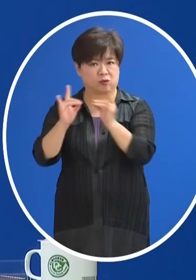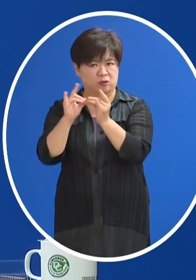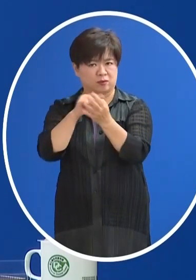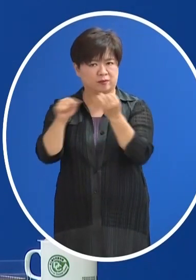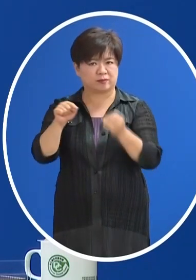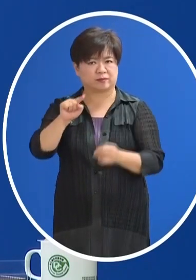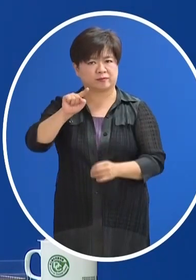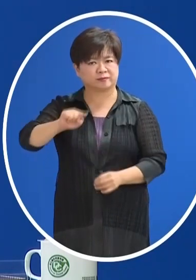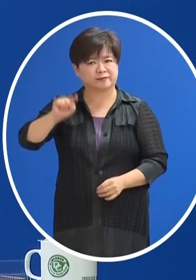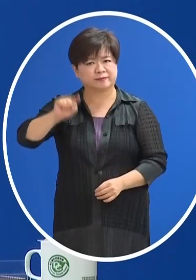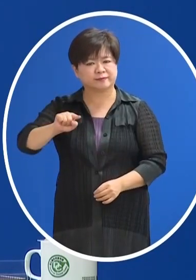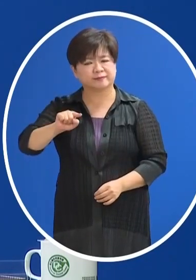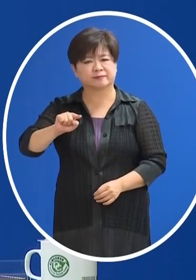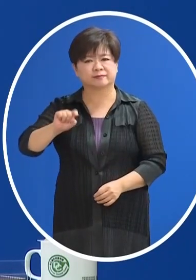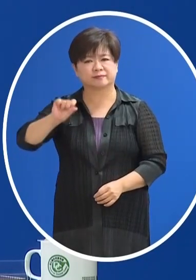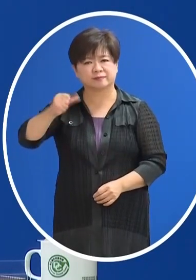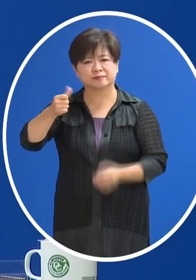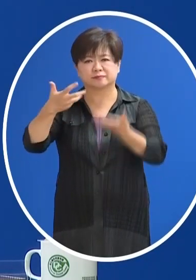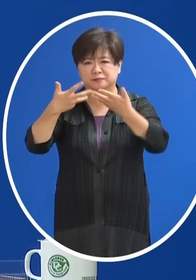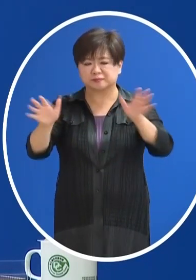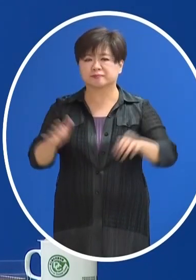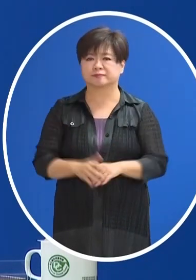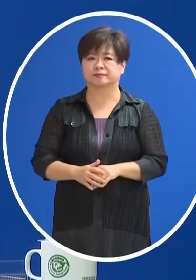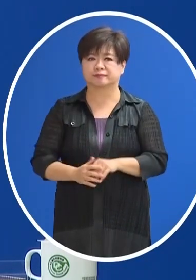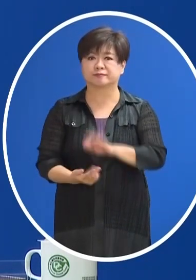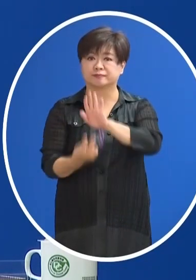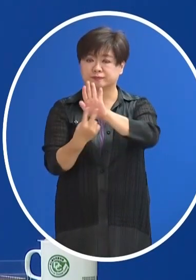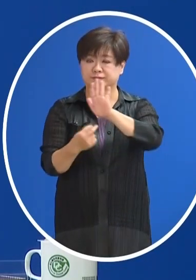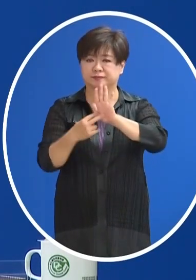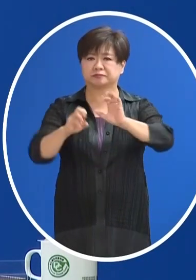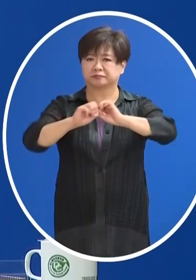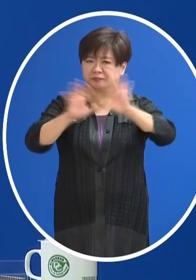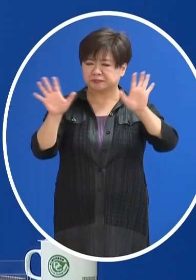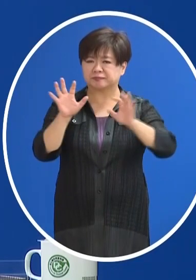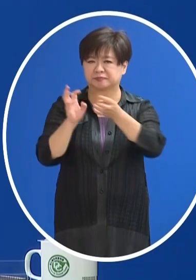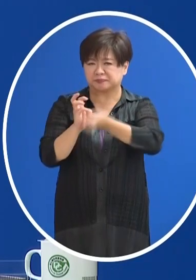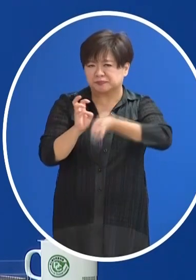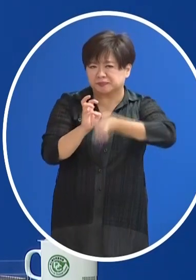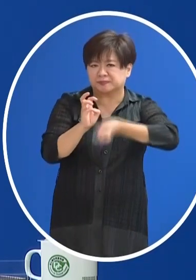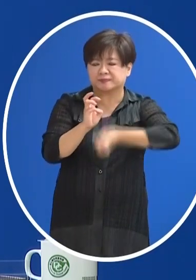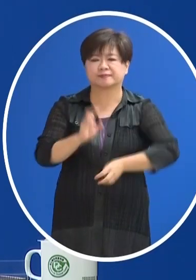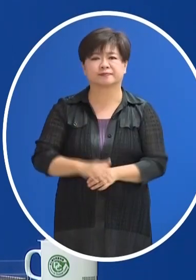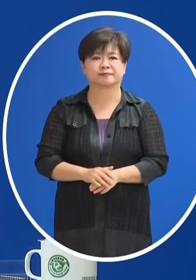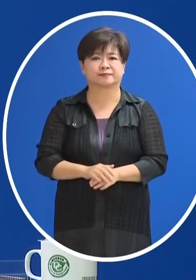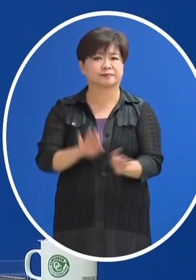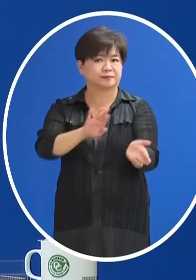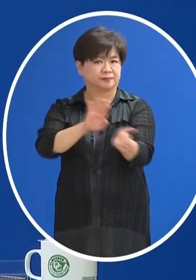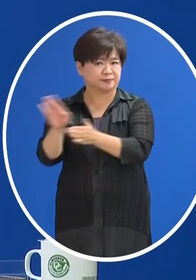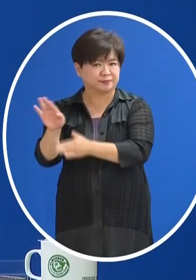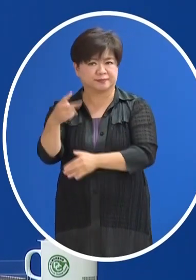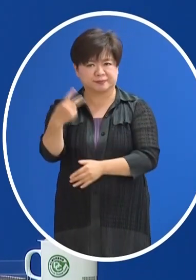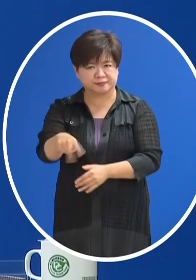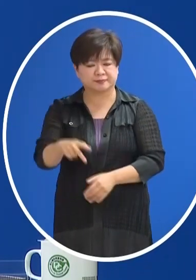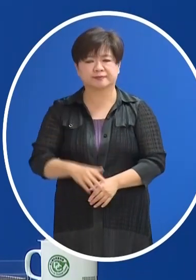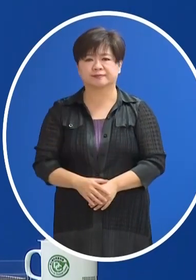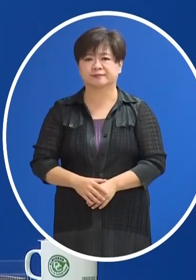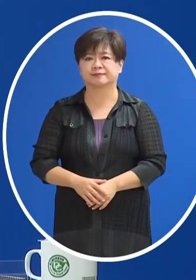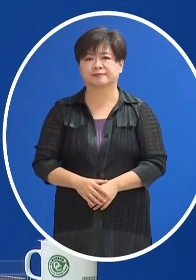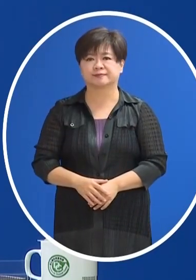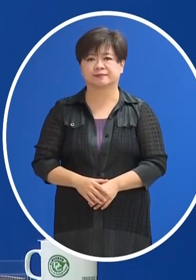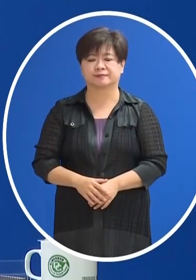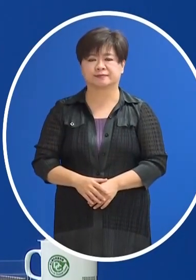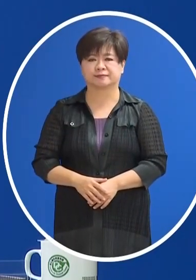是1500多，大概是这样的一个情况。那么另外在这